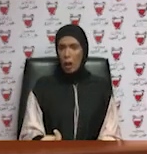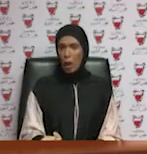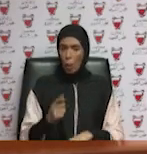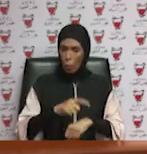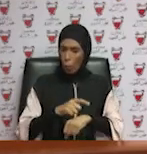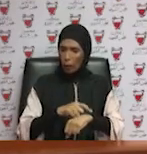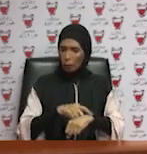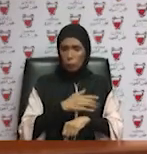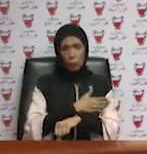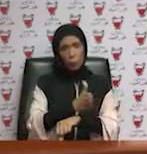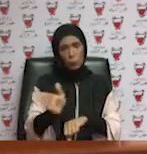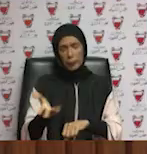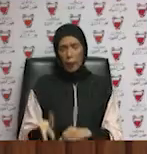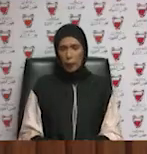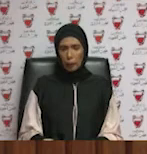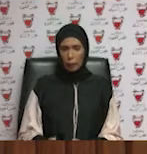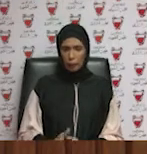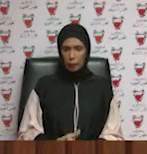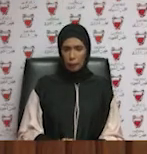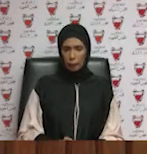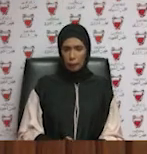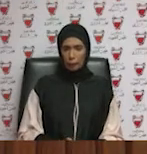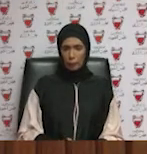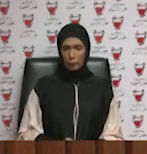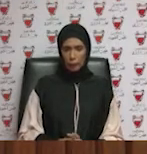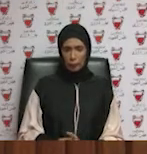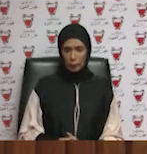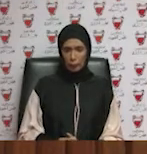وشكرا معالي الرئيس. شكرا جزيلا.